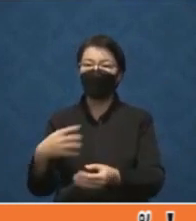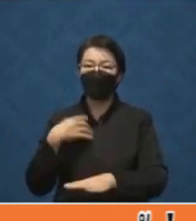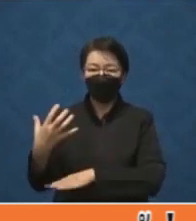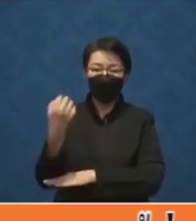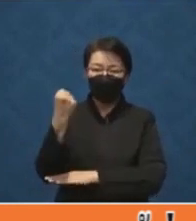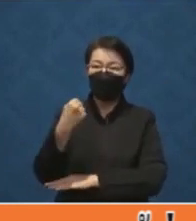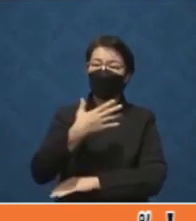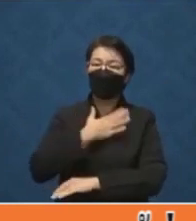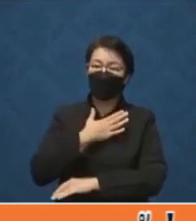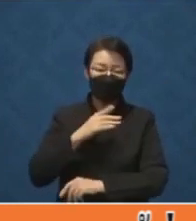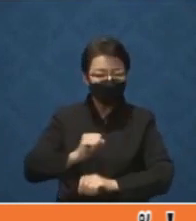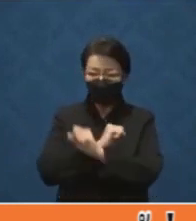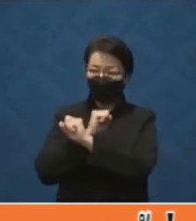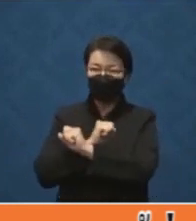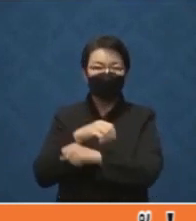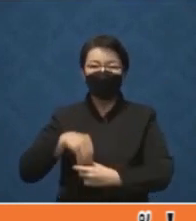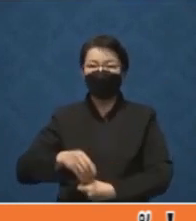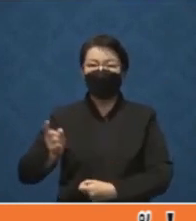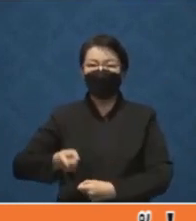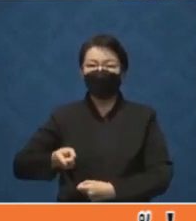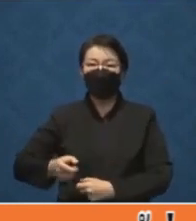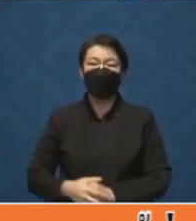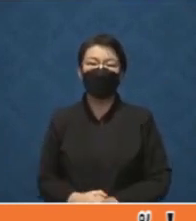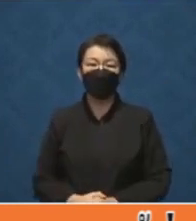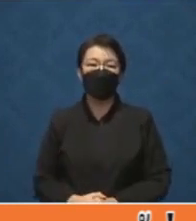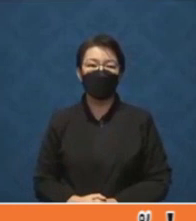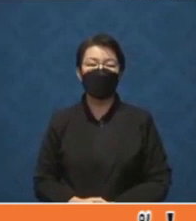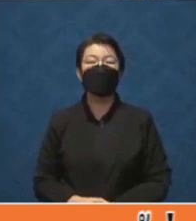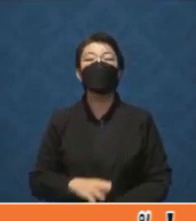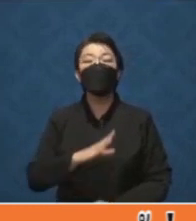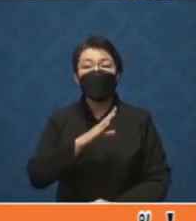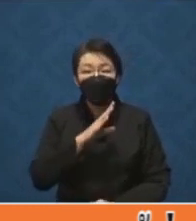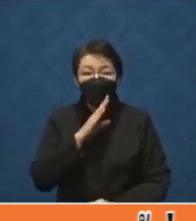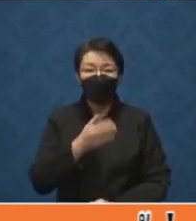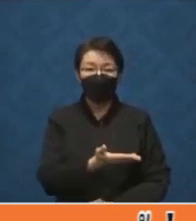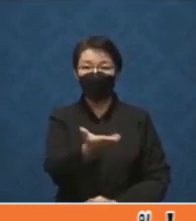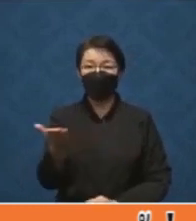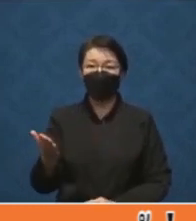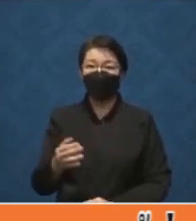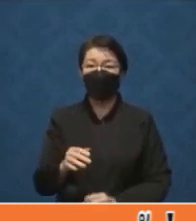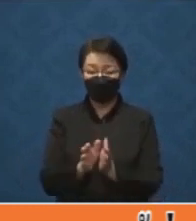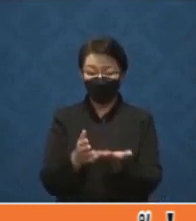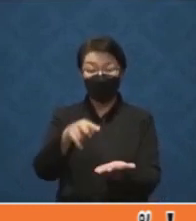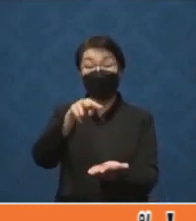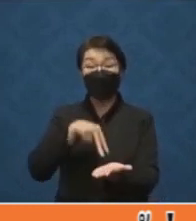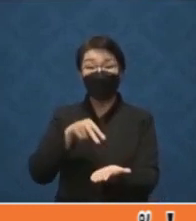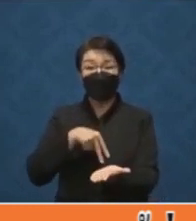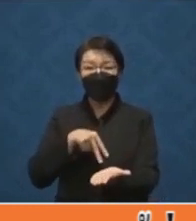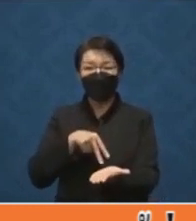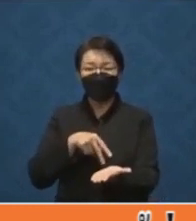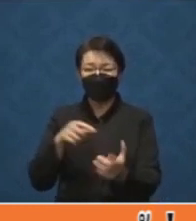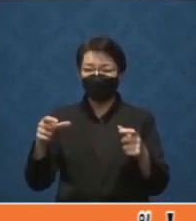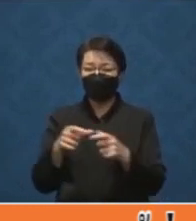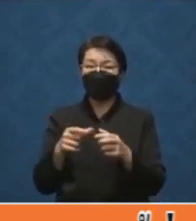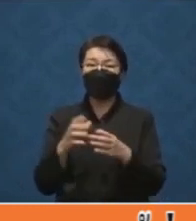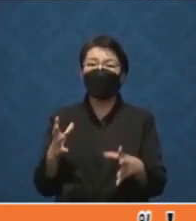าจของตัวเองท่านประธานครับถ้าเราไปอ่านรายงานสรุปการประชุมของสภาความมั่น